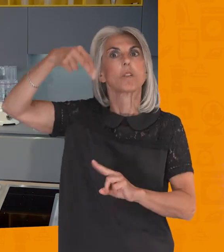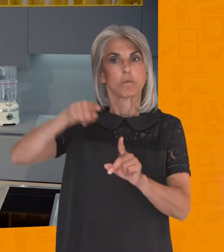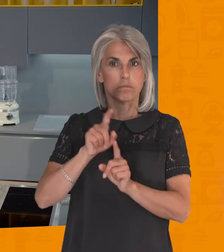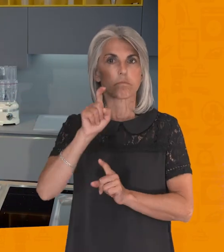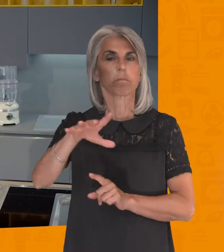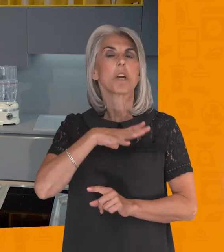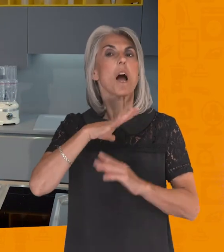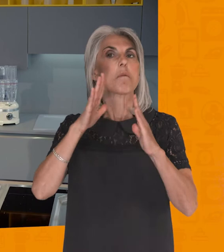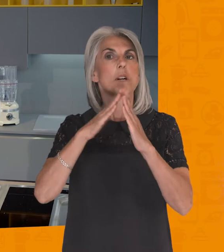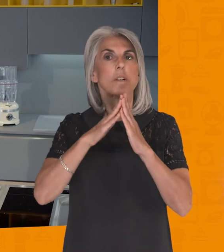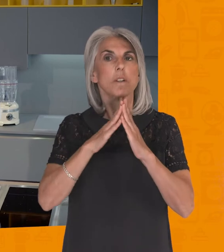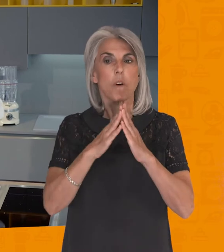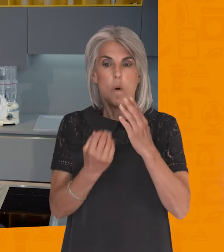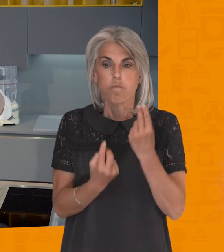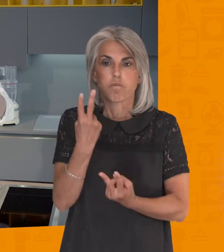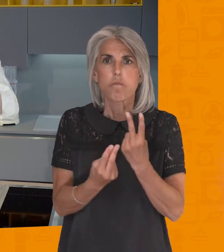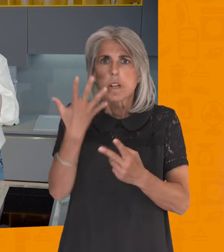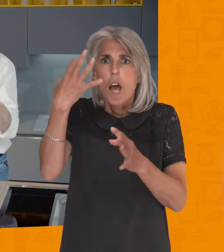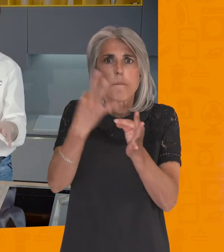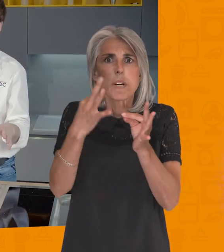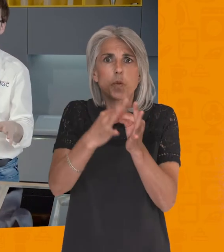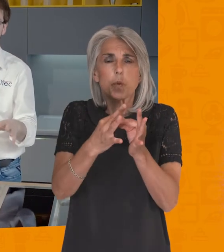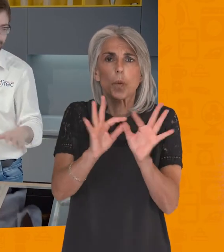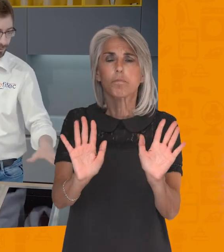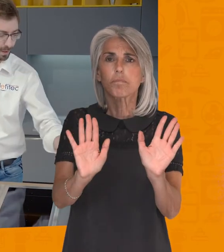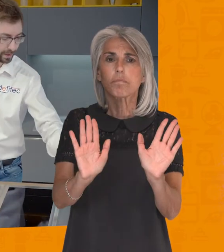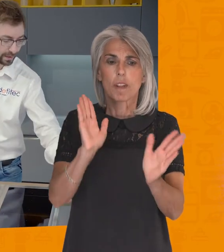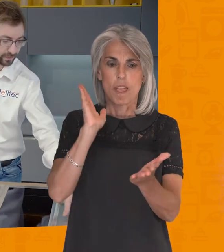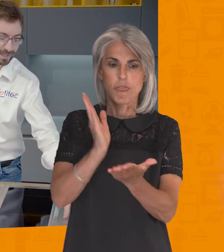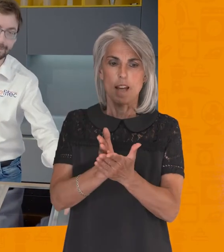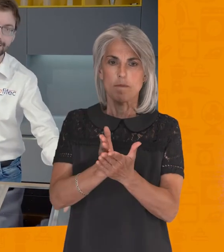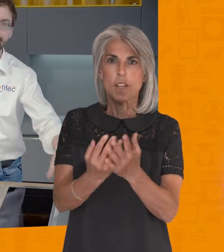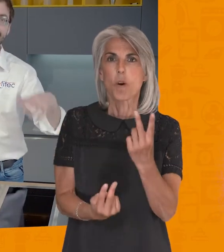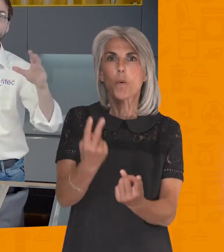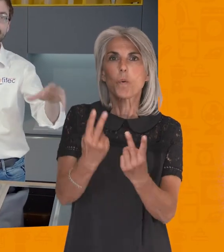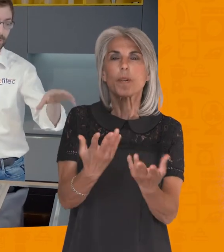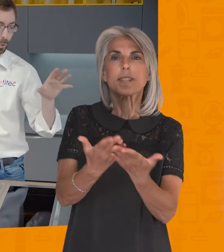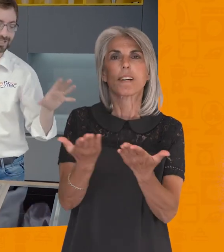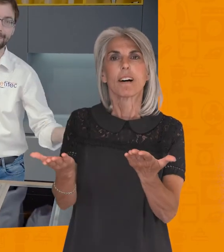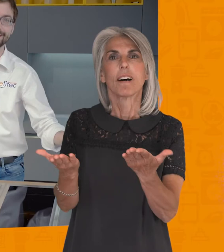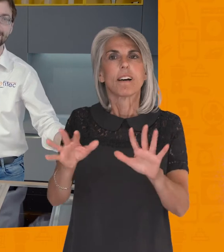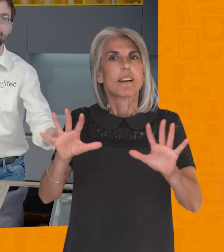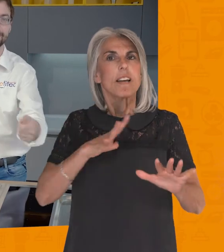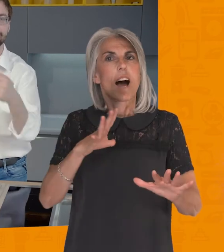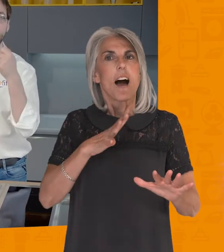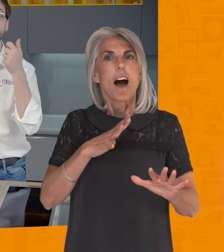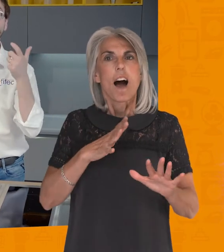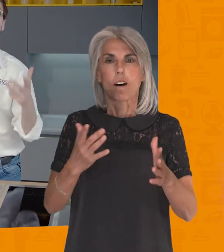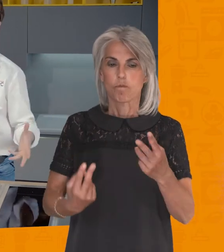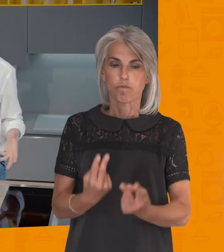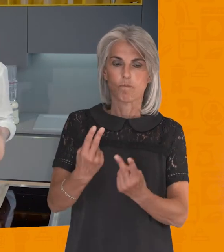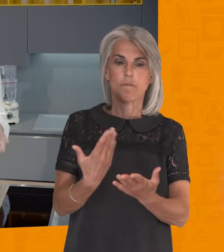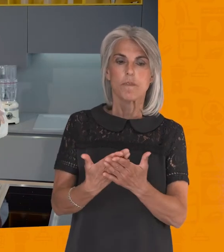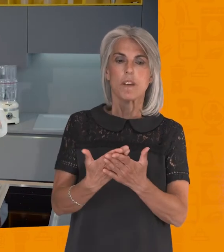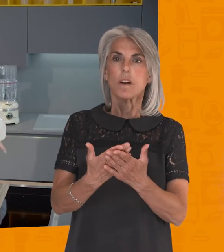qu'on fait régulièrement à la maison. Faites des asperges à la pression, 5 minutes sous pression. Et vous terminez la cuisson au teppanyaki, vous venez vraiment